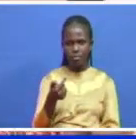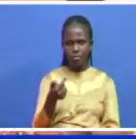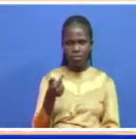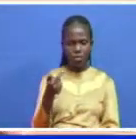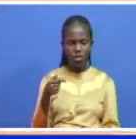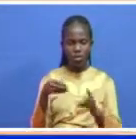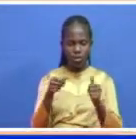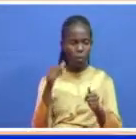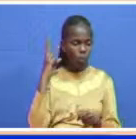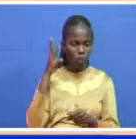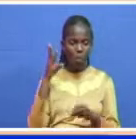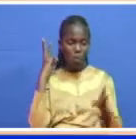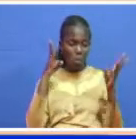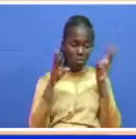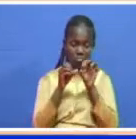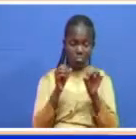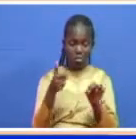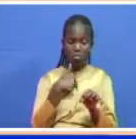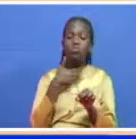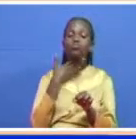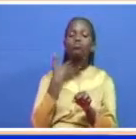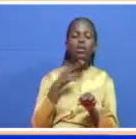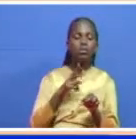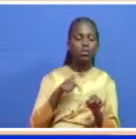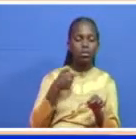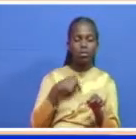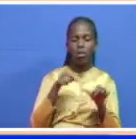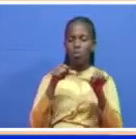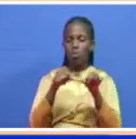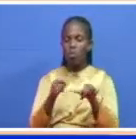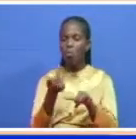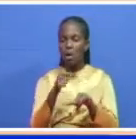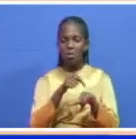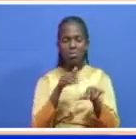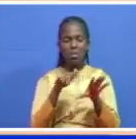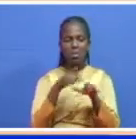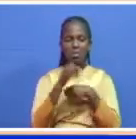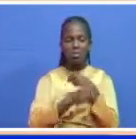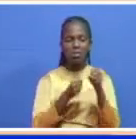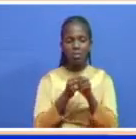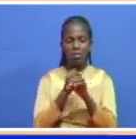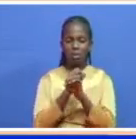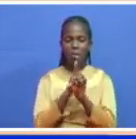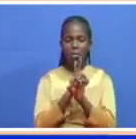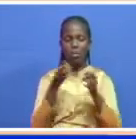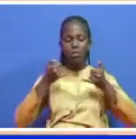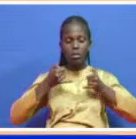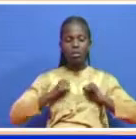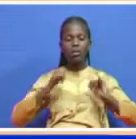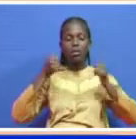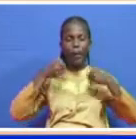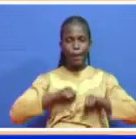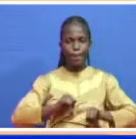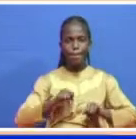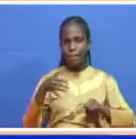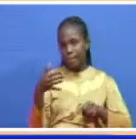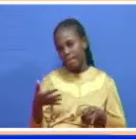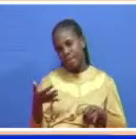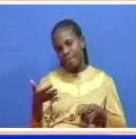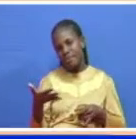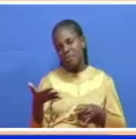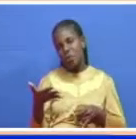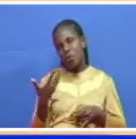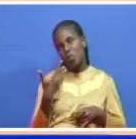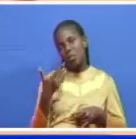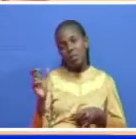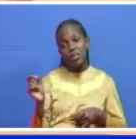tutatatua. So nataka tuendelee na isikuwe mara moja kwa mwaka. Nataka tujitahidi hata kama ni kwa